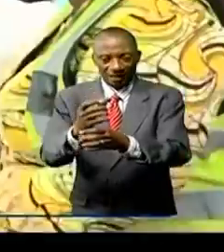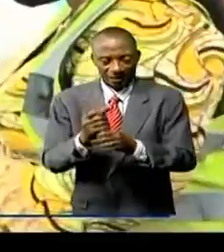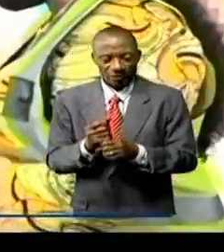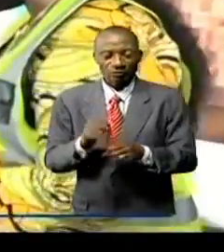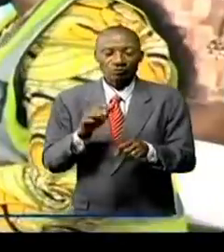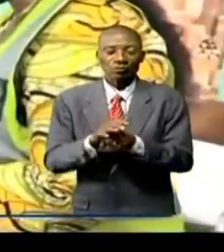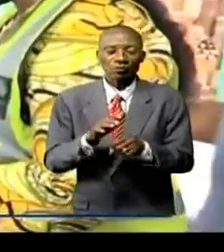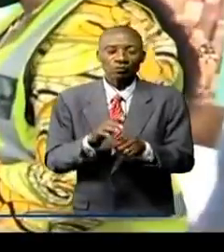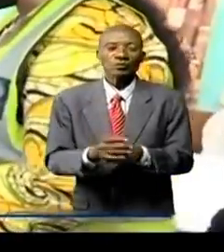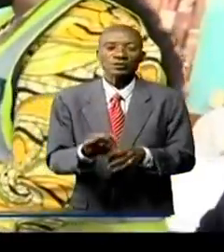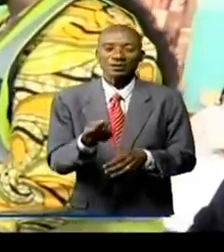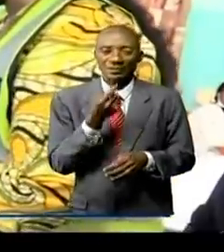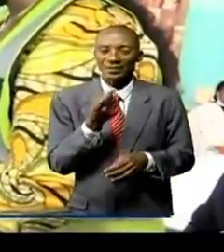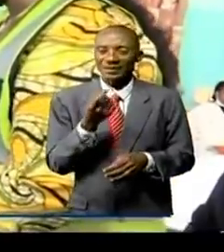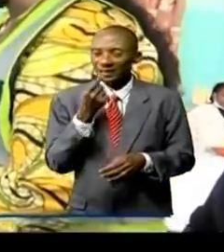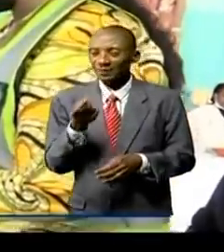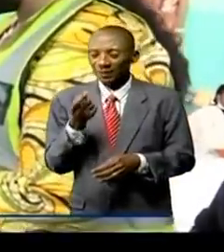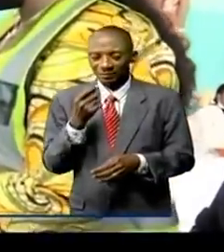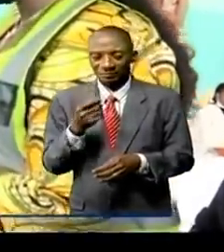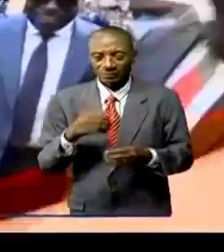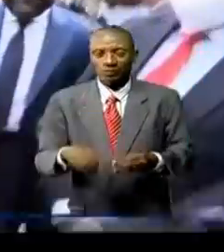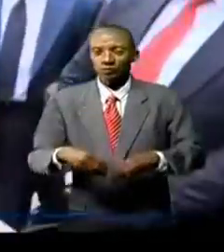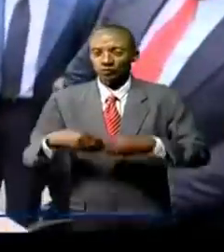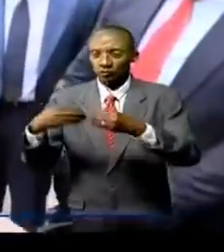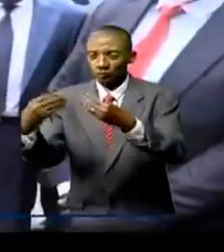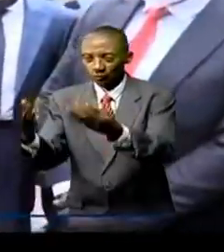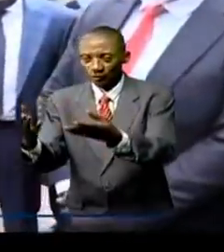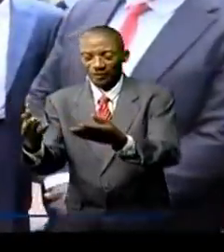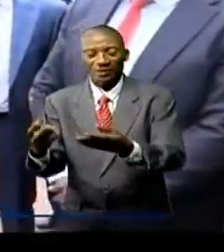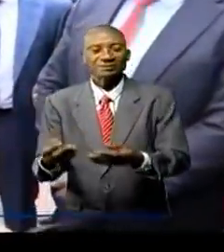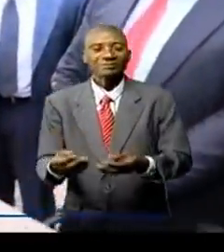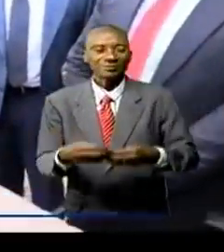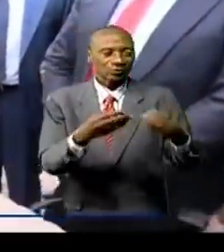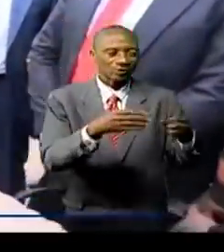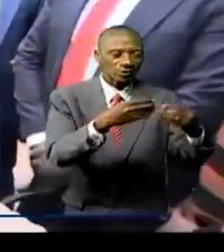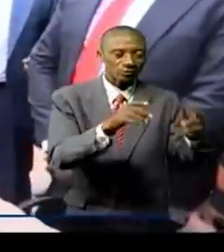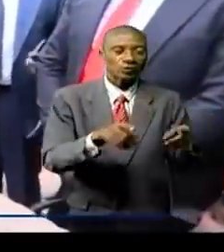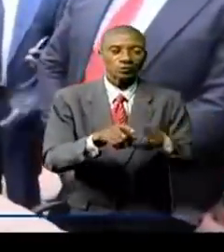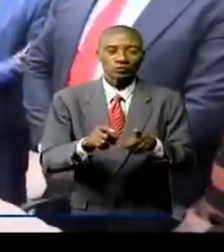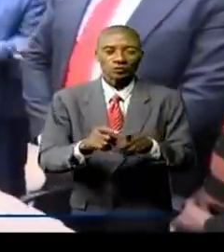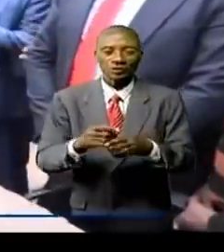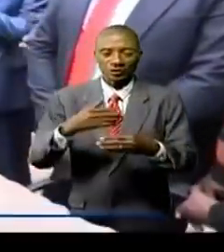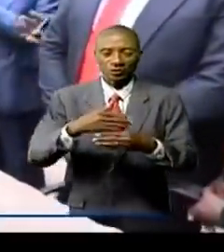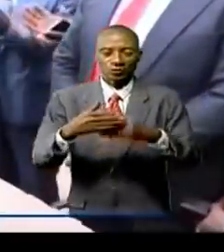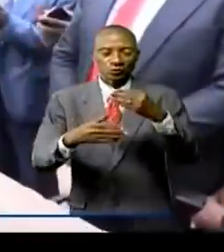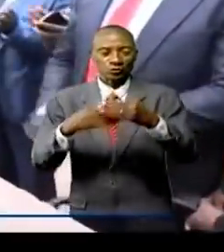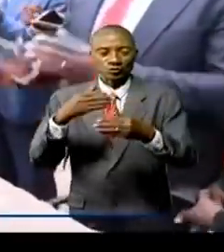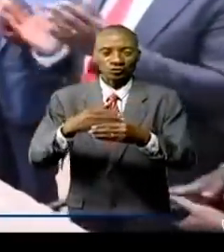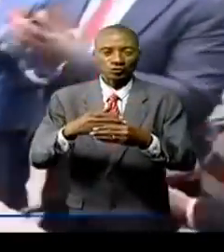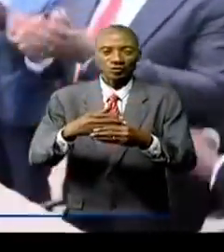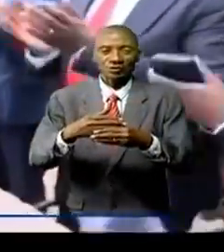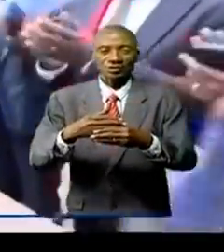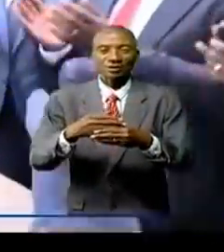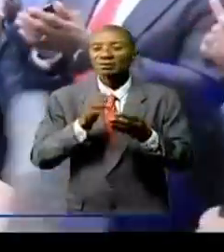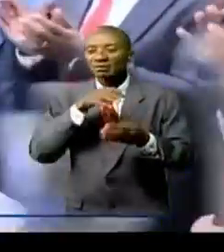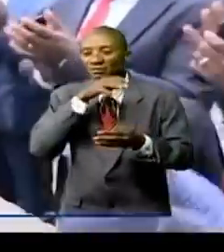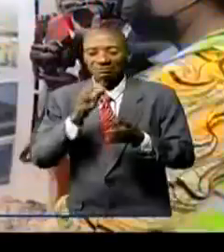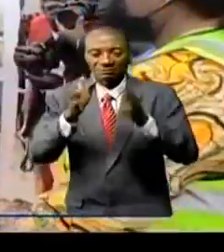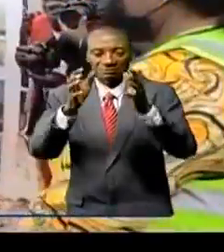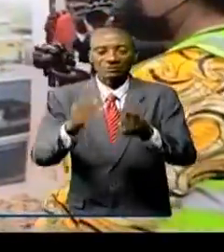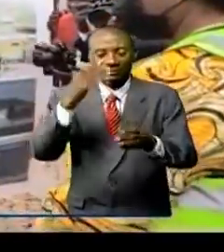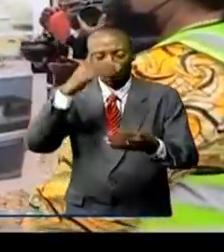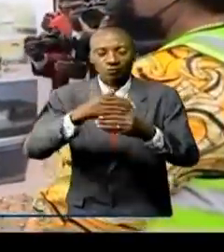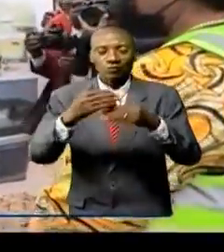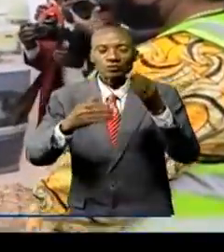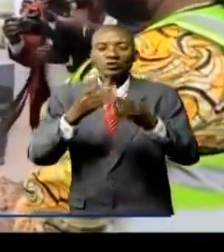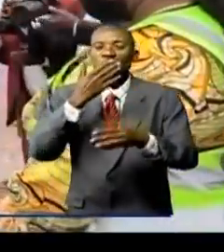médicaments avant de procéder à la pose de la première pierre de l'extension du centre des santé des Tenke. Un projet qui rentre dans